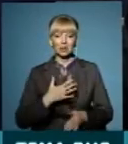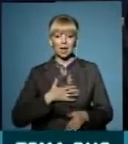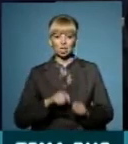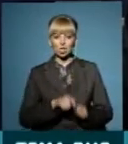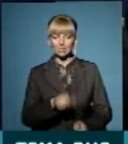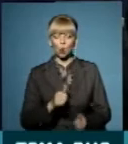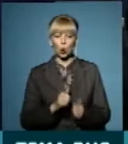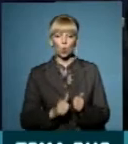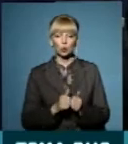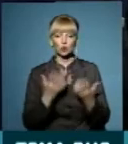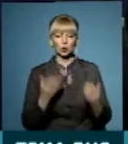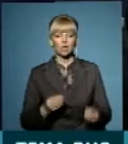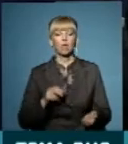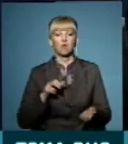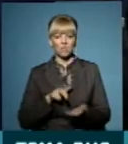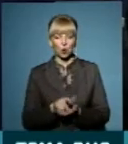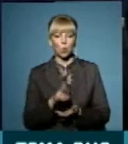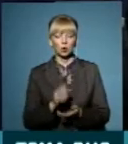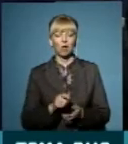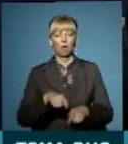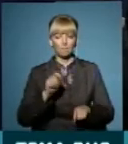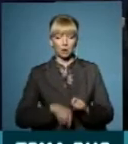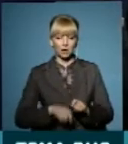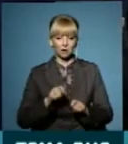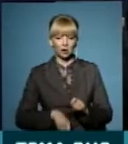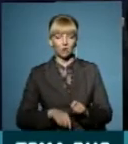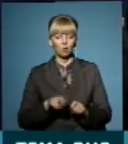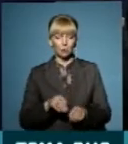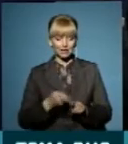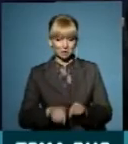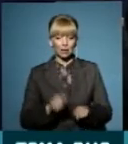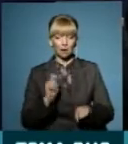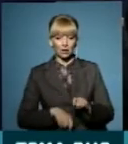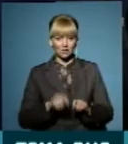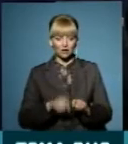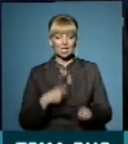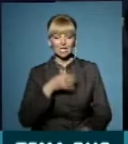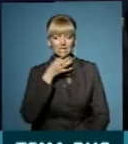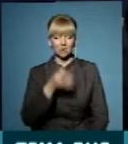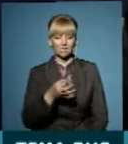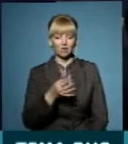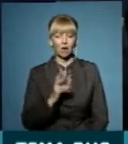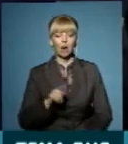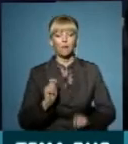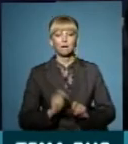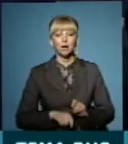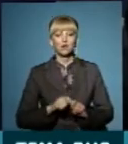інспектора кожного дня виходять на рейдову перевірку. При рейдовій перевірці я сказав, як